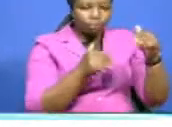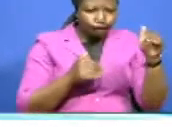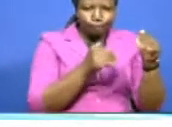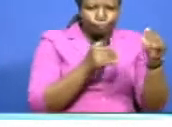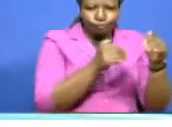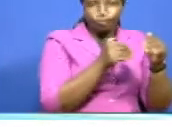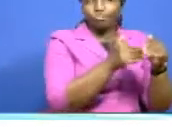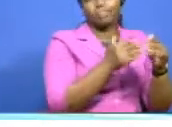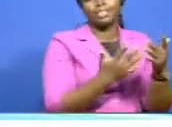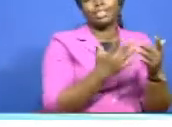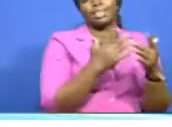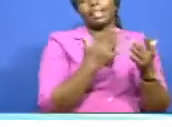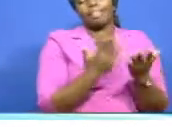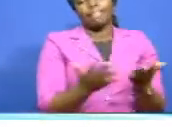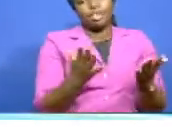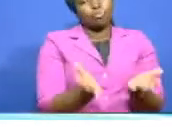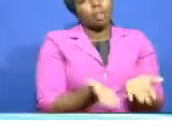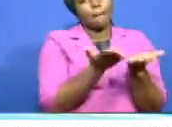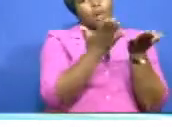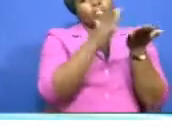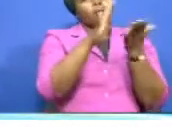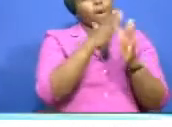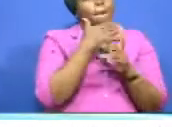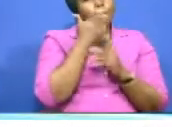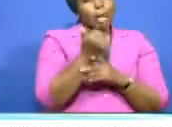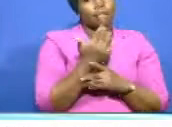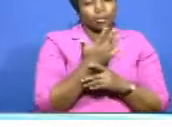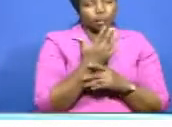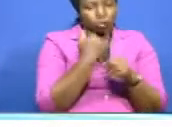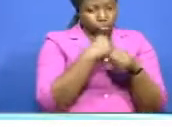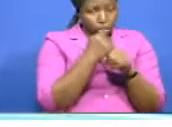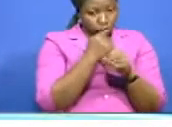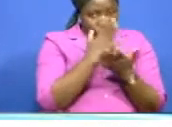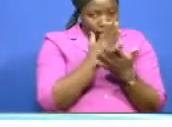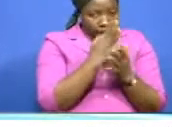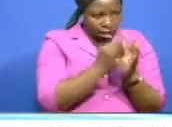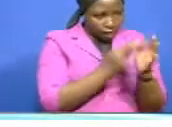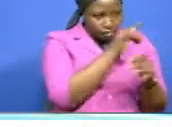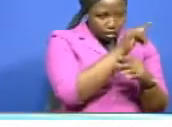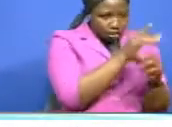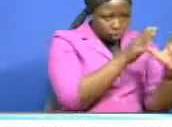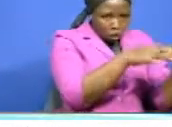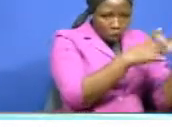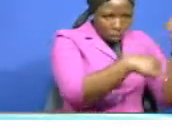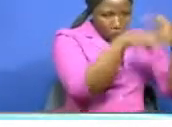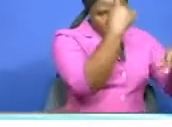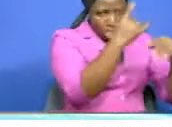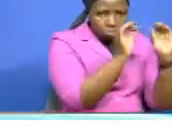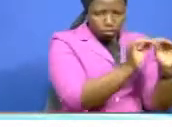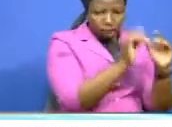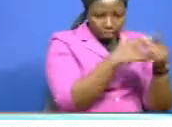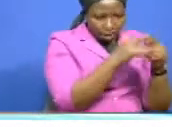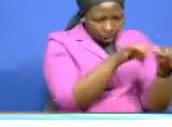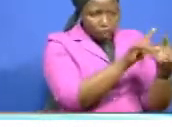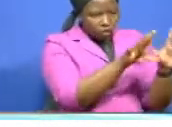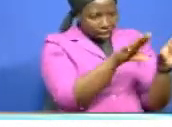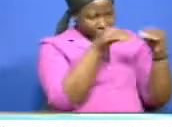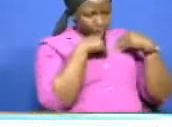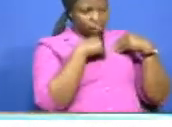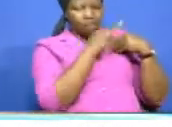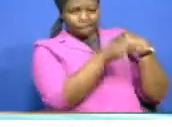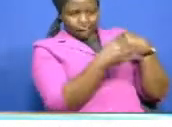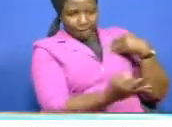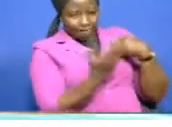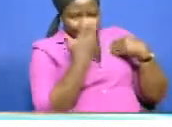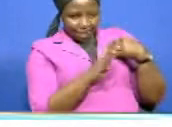mambo yataimarika hata zaidi, kumaanisha ya kwamba ikiwa upande mmoja hautashinda kiti fulani, basi watakubali kushindwa, na ya kwamba